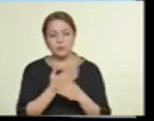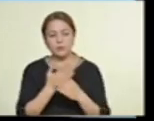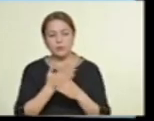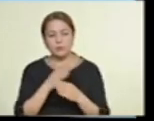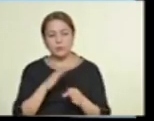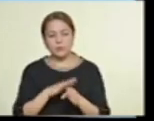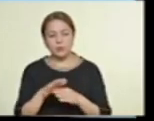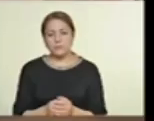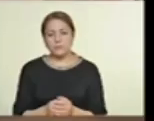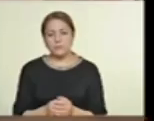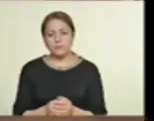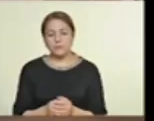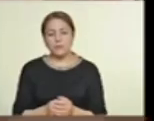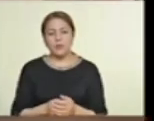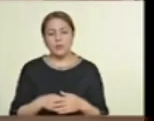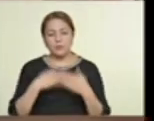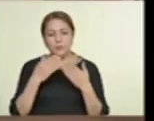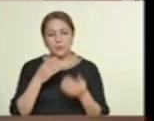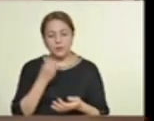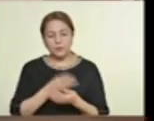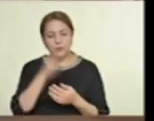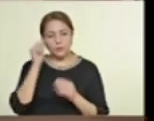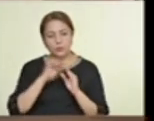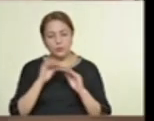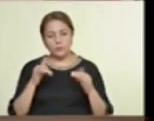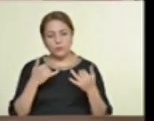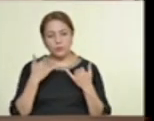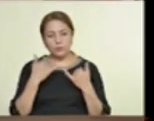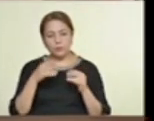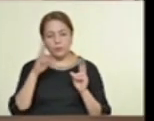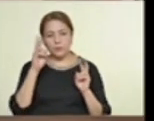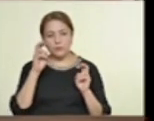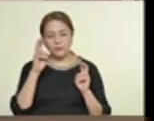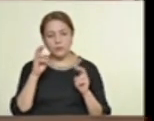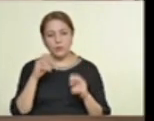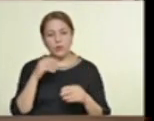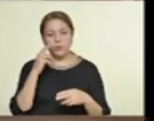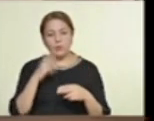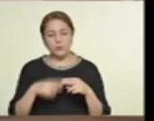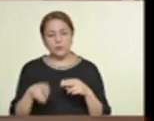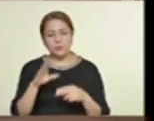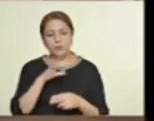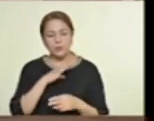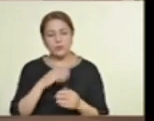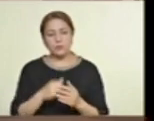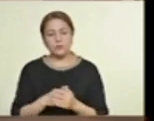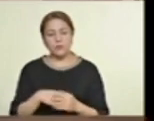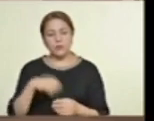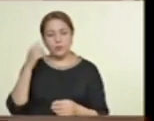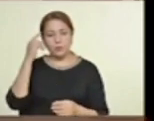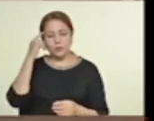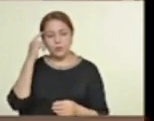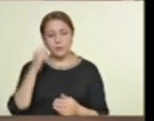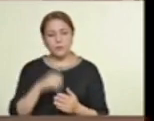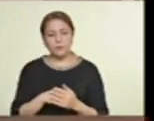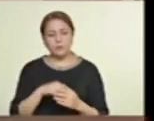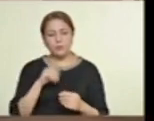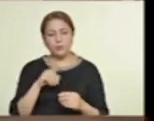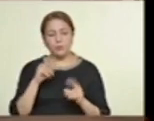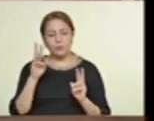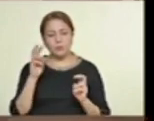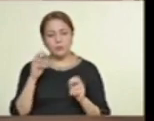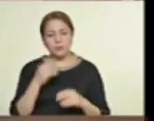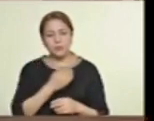oshirishga harakat qilishdi. Mana aziz o'quvchilar, shu bilan bugungi mavzumiz o'z nihoyasiga yetdi. O'ylaymanki, ushbu mavzuni